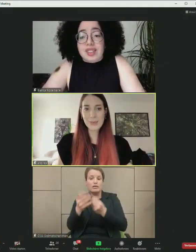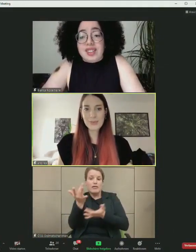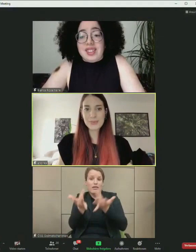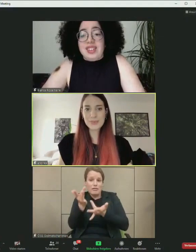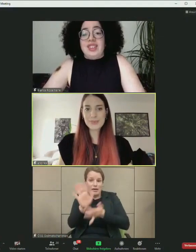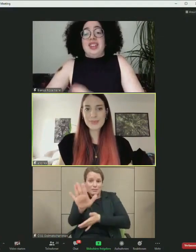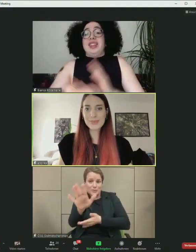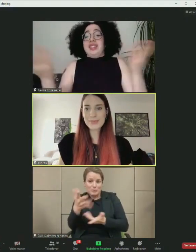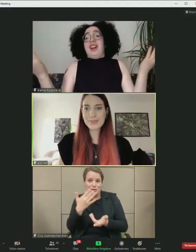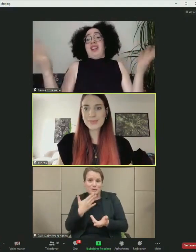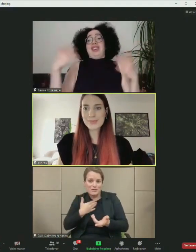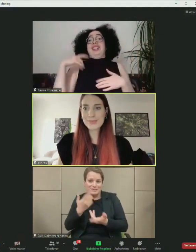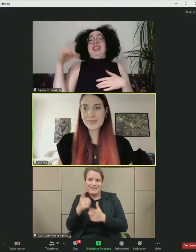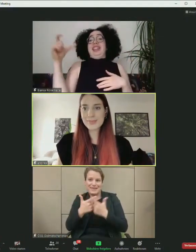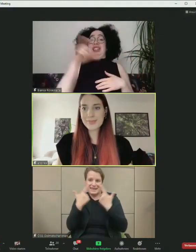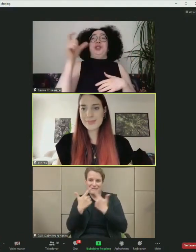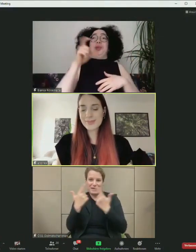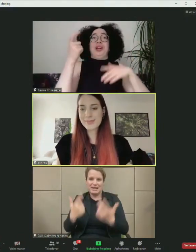dazu.